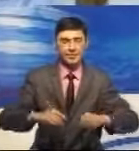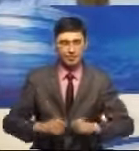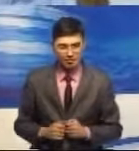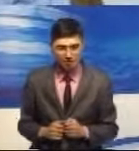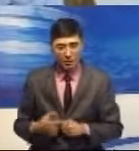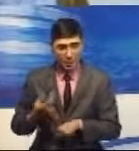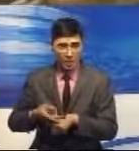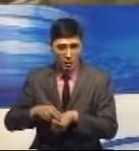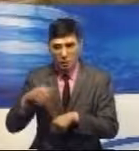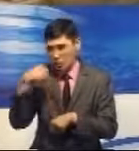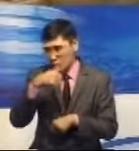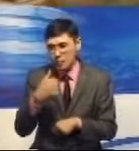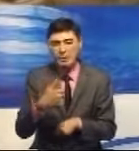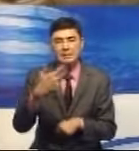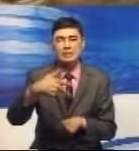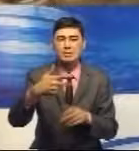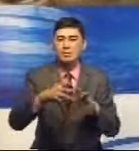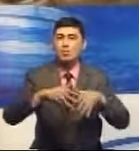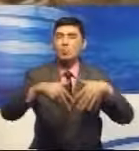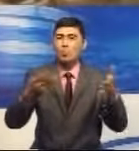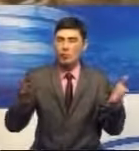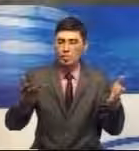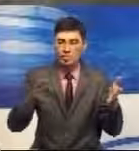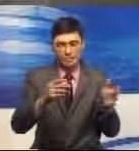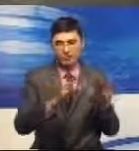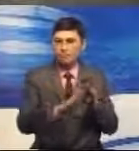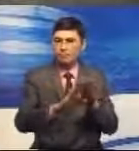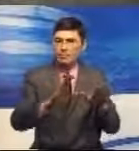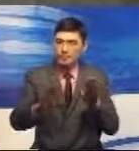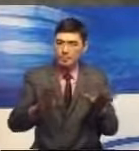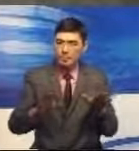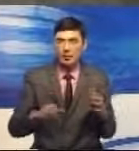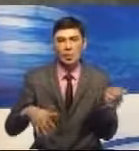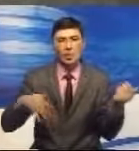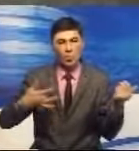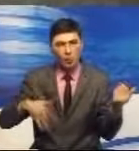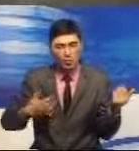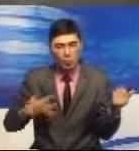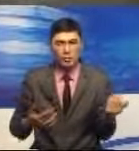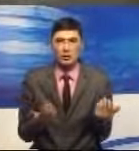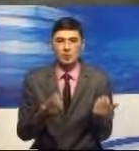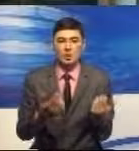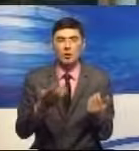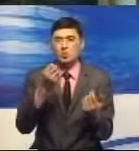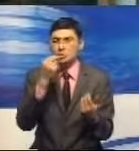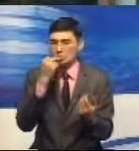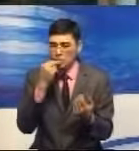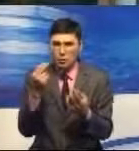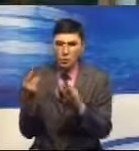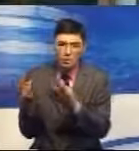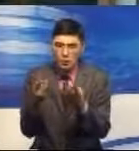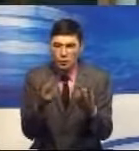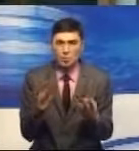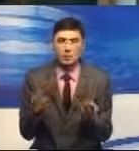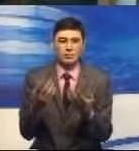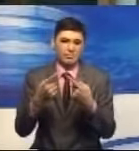Бұл жолы 30-дан астам түрлі бұйымдар қойылады. Шеберлер ұлттық аспаптарын қатар ас үй заттарын өрнектелген қобдишалар